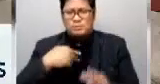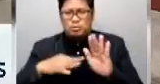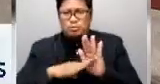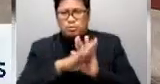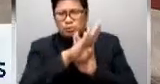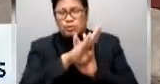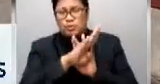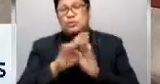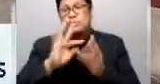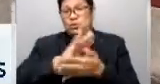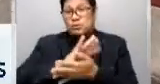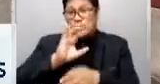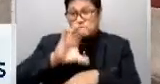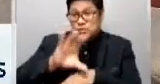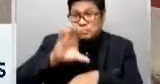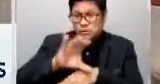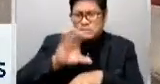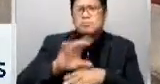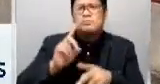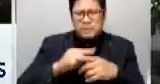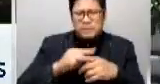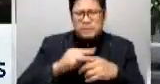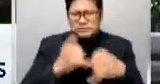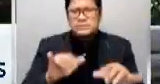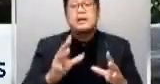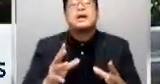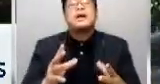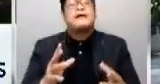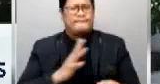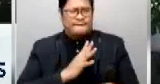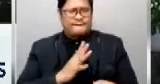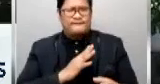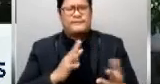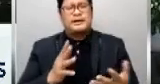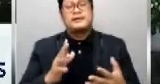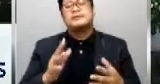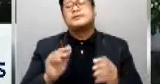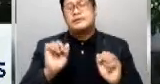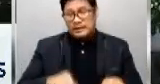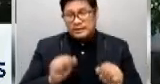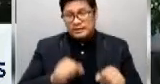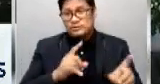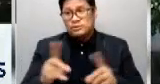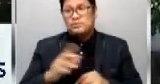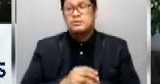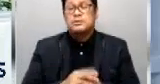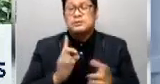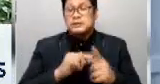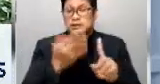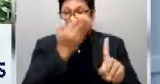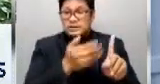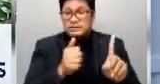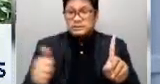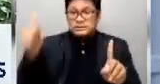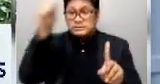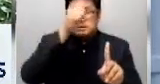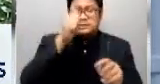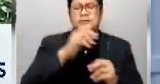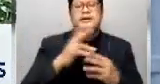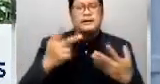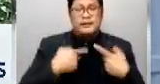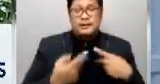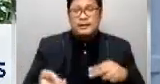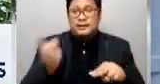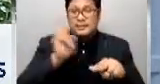consultation, kinakaya pa naman daw ito ng kanilang ospital. Ayon naman kay Dr. Benjo Campomanes, ang Chief Medical Officer, nadagdagan pa ang naka-admit na